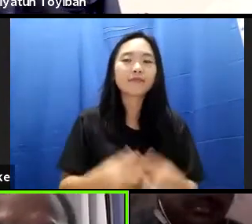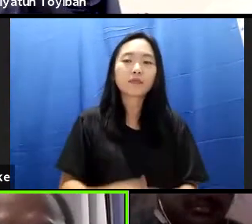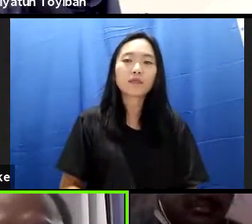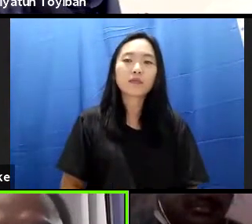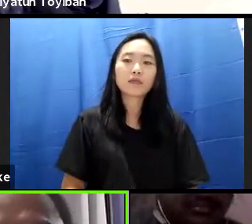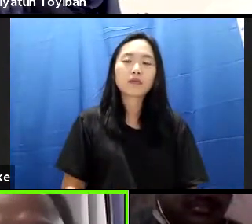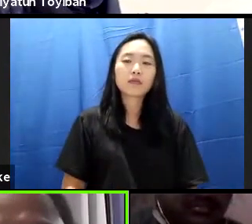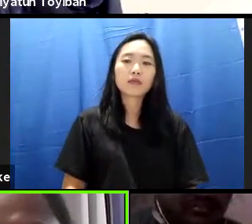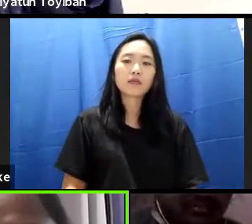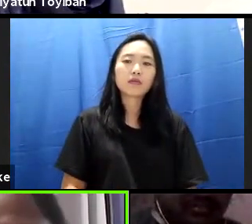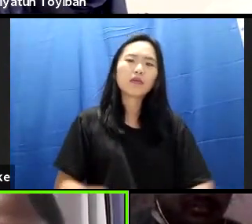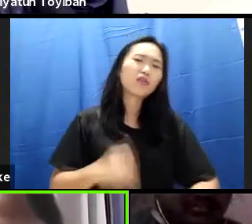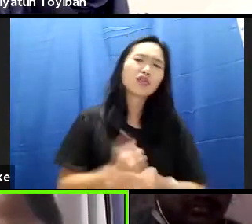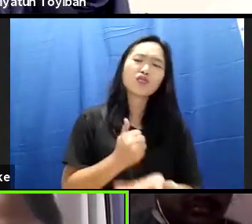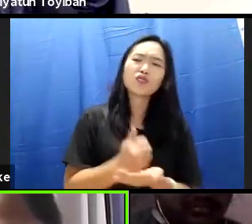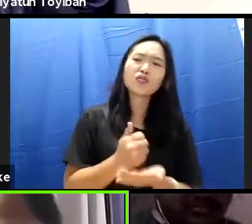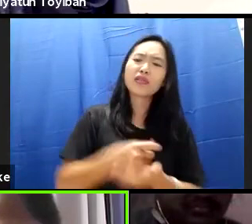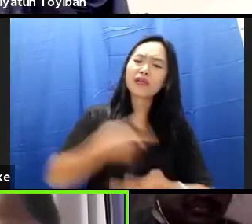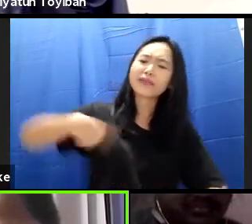Sebenarnya kami ini,